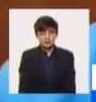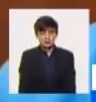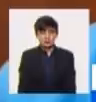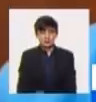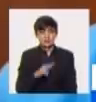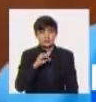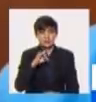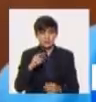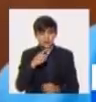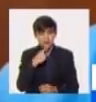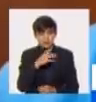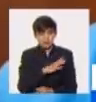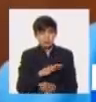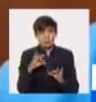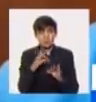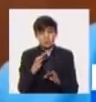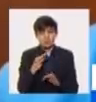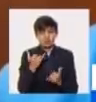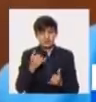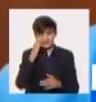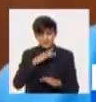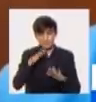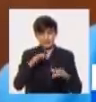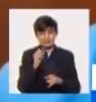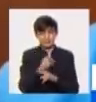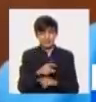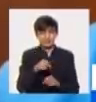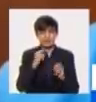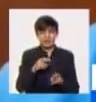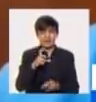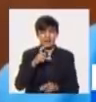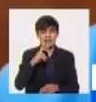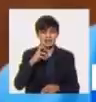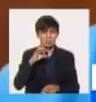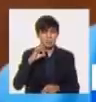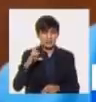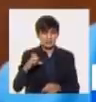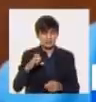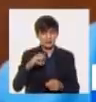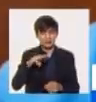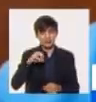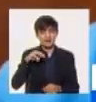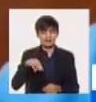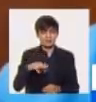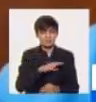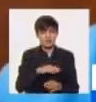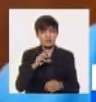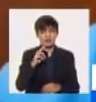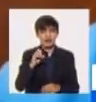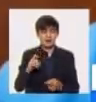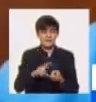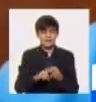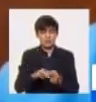Тамара Густайқызы, жаңа өзіңіз айтып қалдыңыз, қазір елімізде тапсырылып жатқан экспресс-тестілеу кезінде кей науқастардың коронавируспен ауырып,